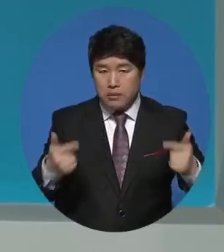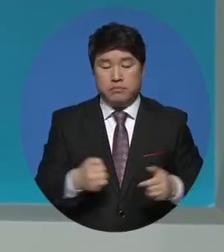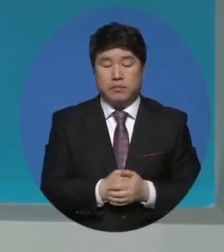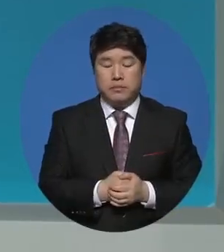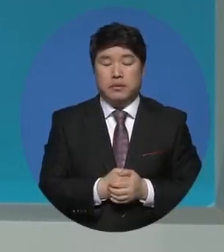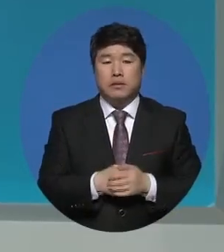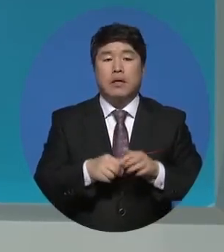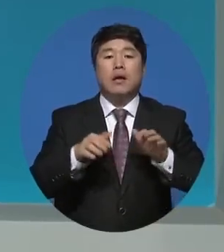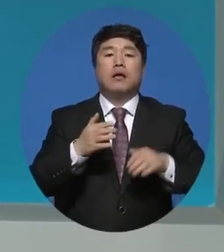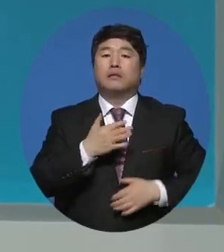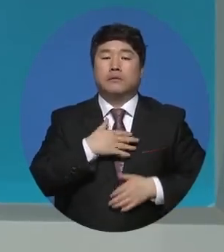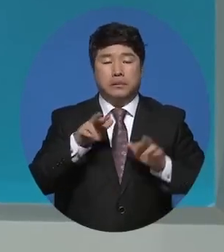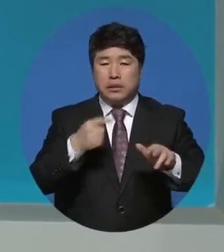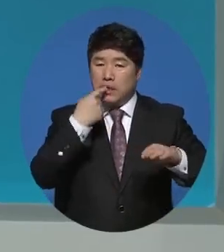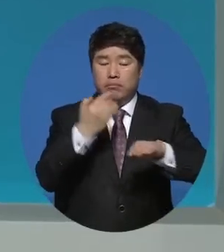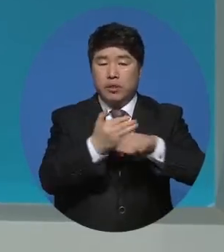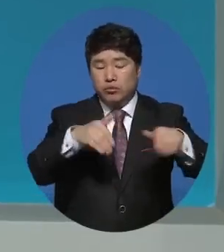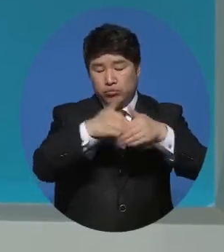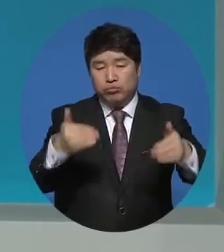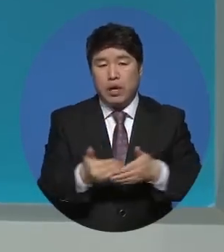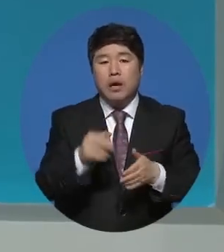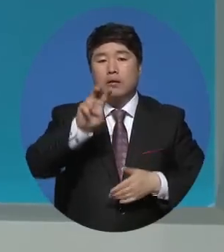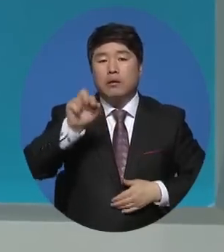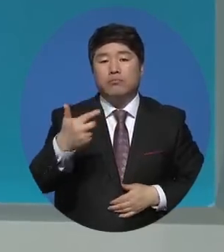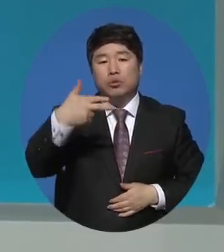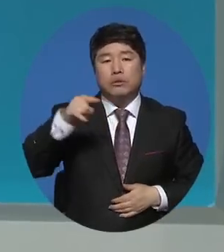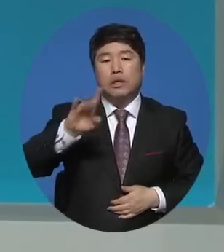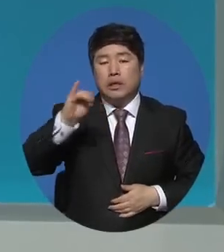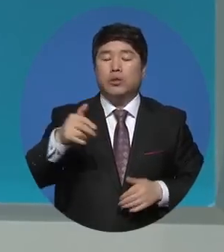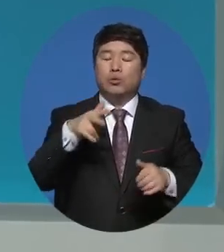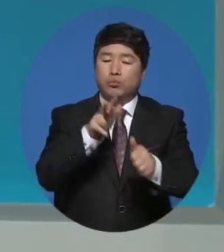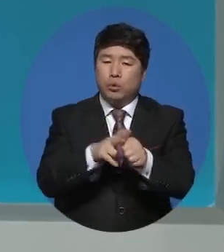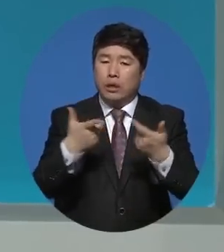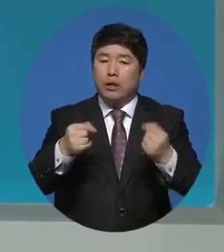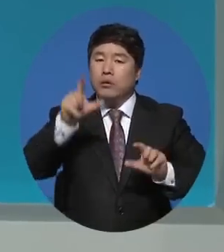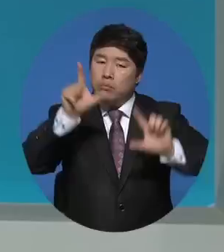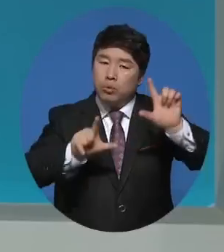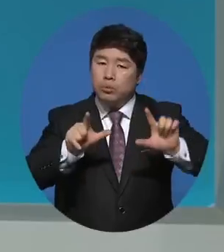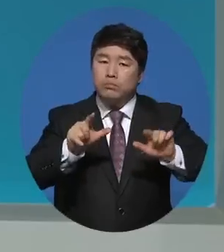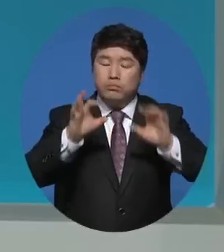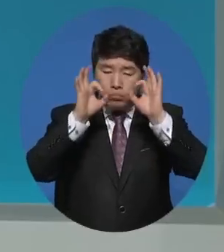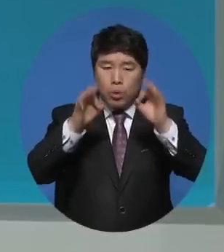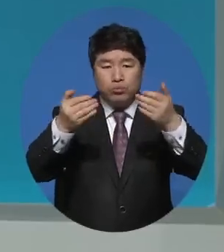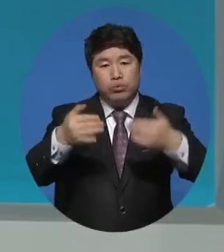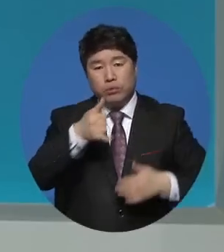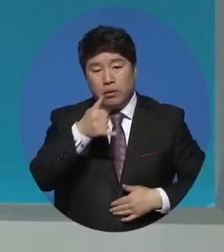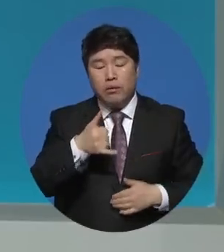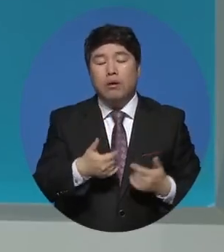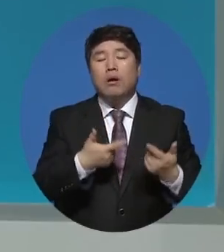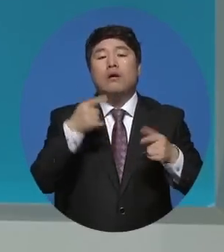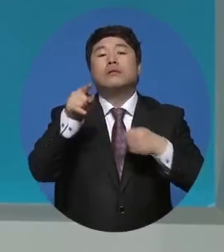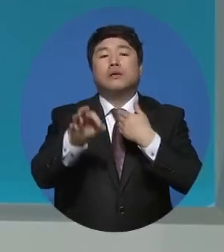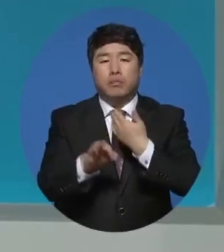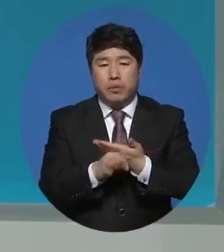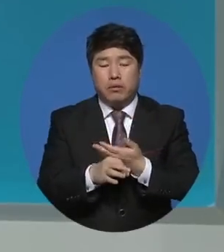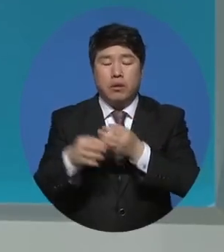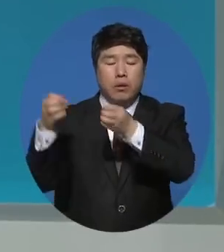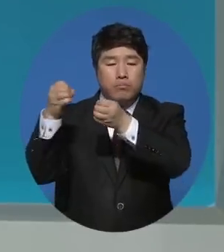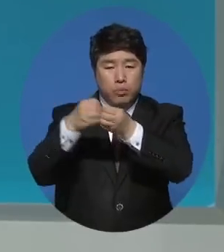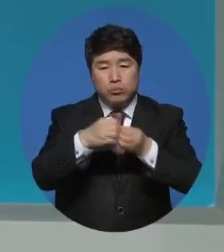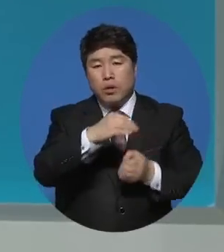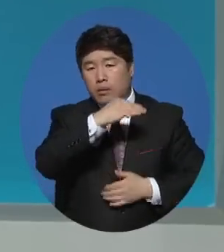저는 민주당의 문재인 후보도 이렇게 또 모습을 보이고 있습니다 그러면 보수가